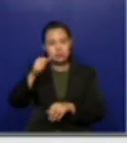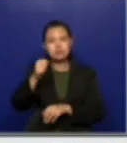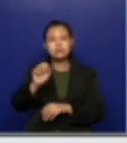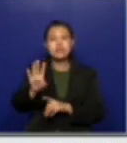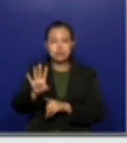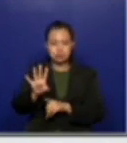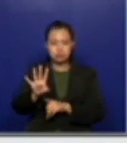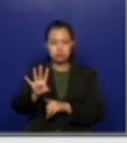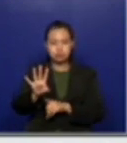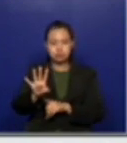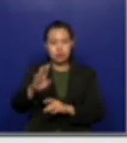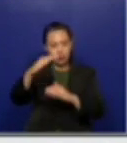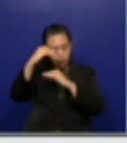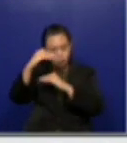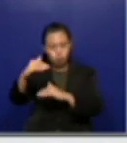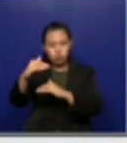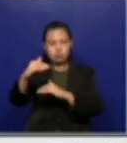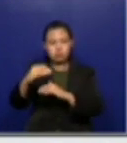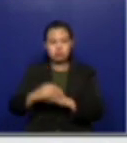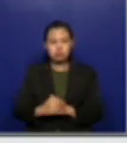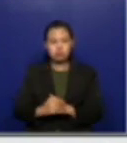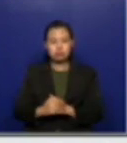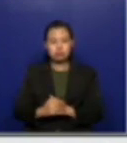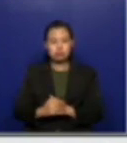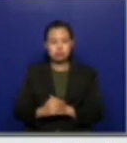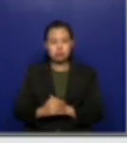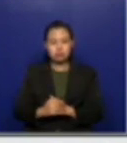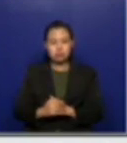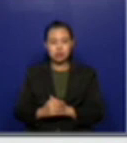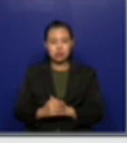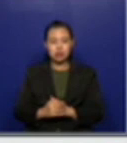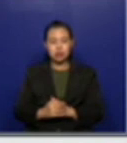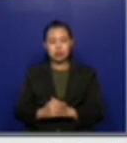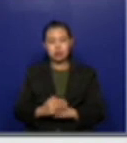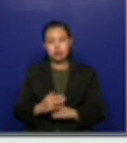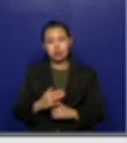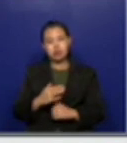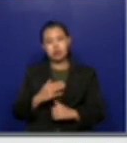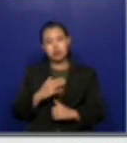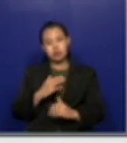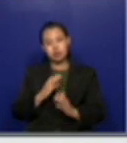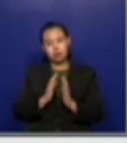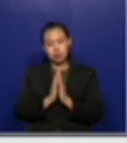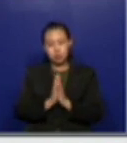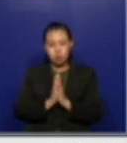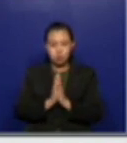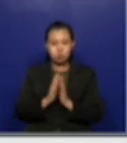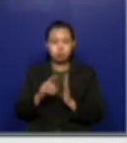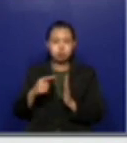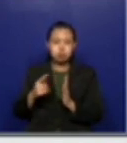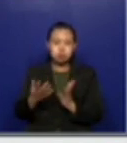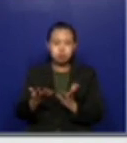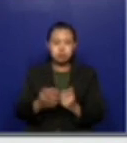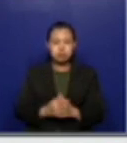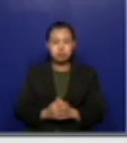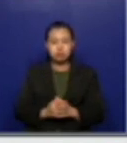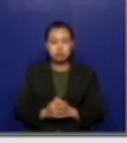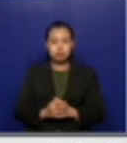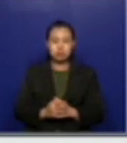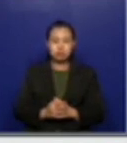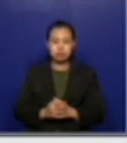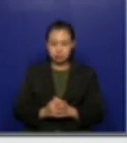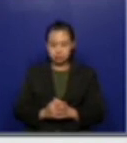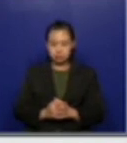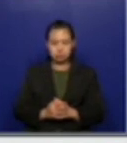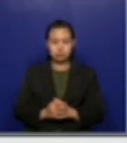ครับเนี่ยฮะคนก็สวดชยันโตแผนแก้เศรษฐกิจไม่ชัดสอนำพาประเทศพังเพราะอะไรรู้ไหมครับท่านประธานครับ